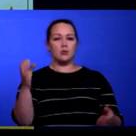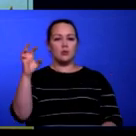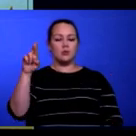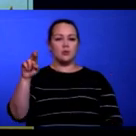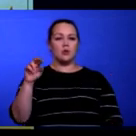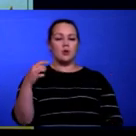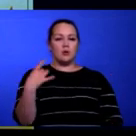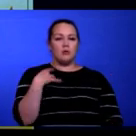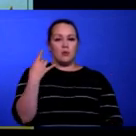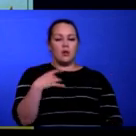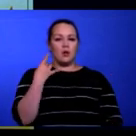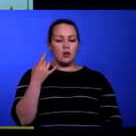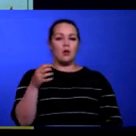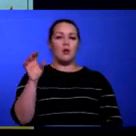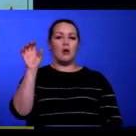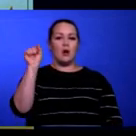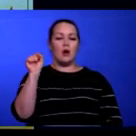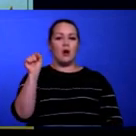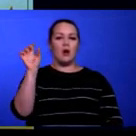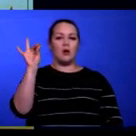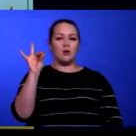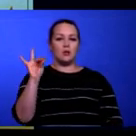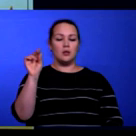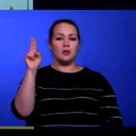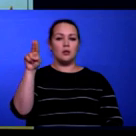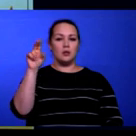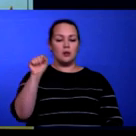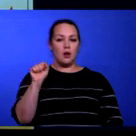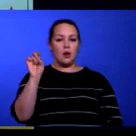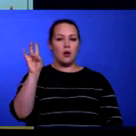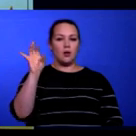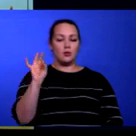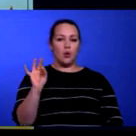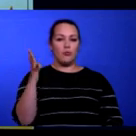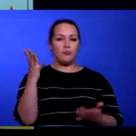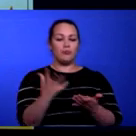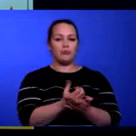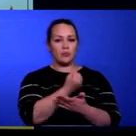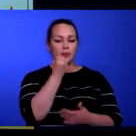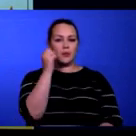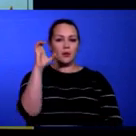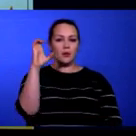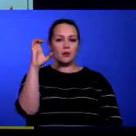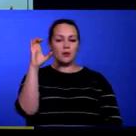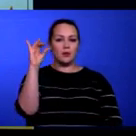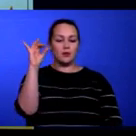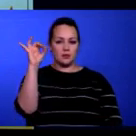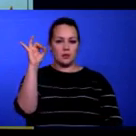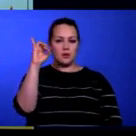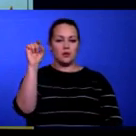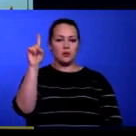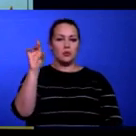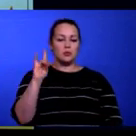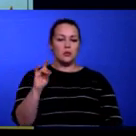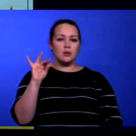да но найдите союзы нашли и